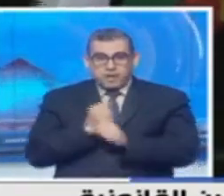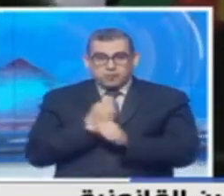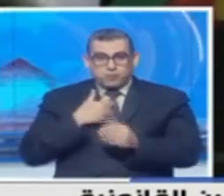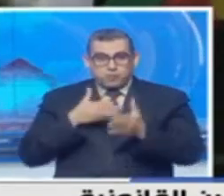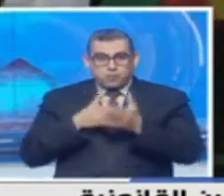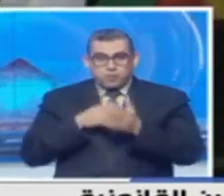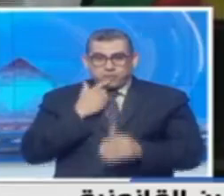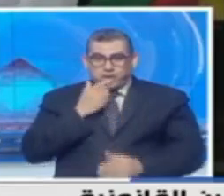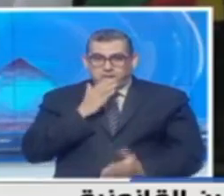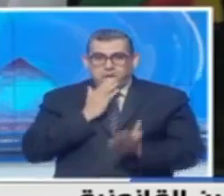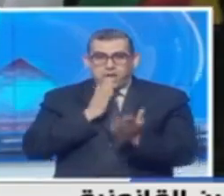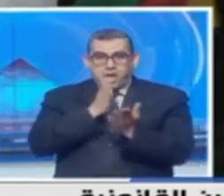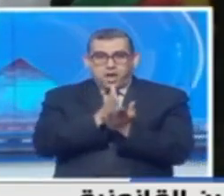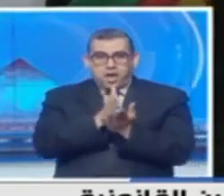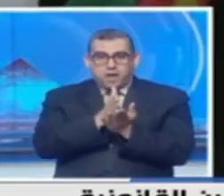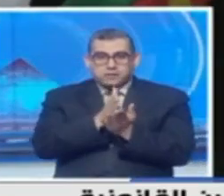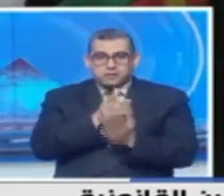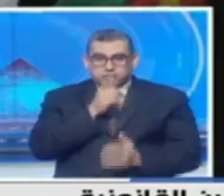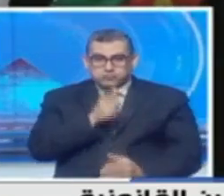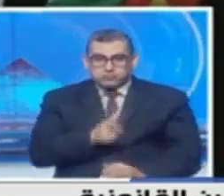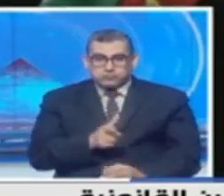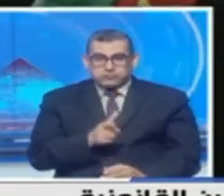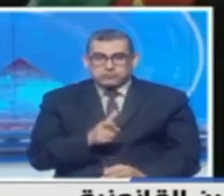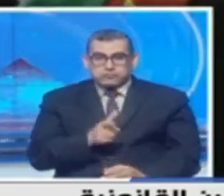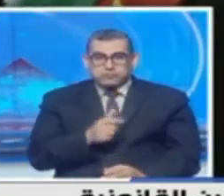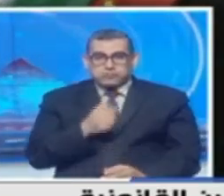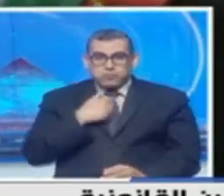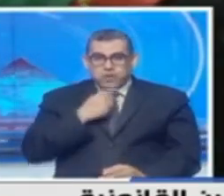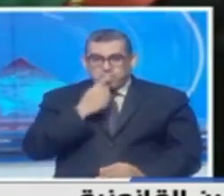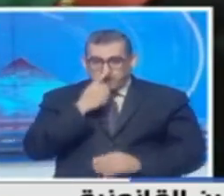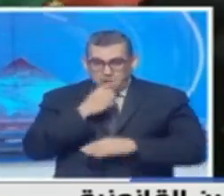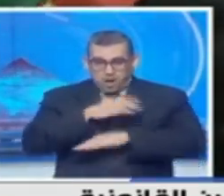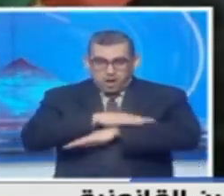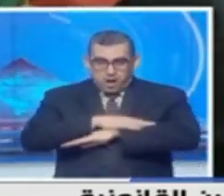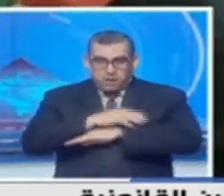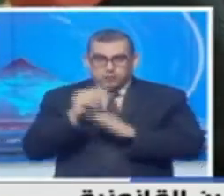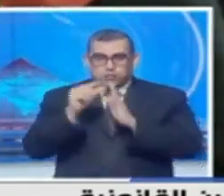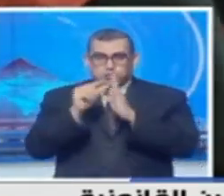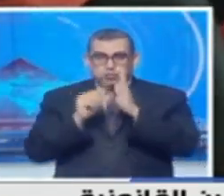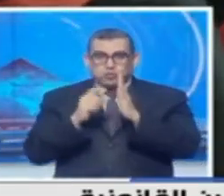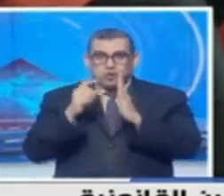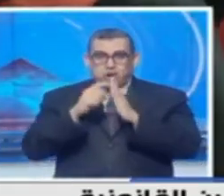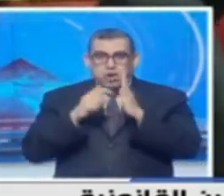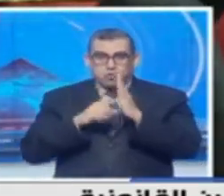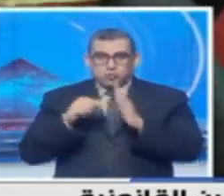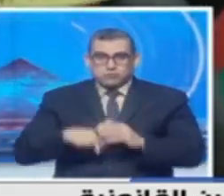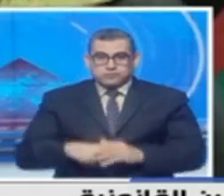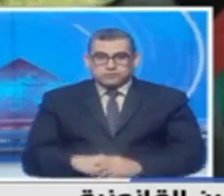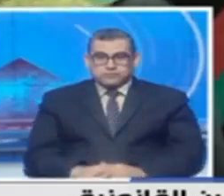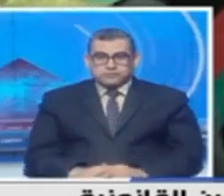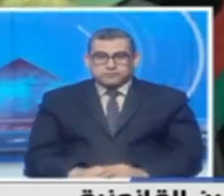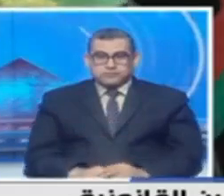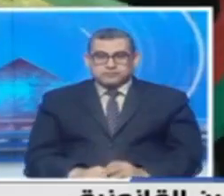بالذمة والصدق وأن أحترم الدستور والقانون.